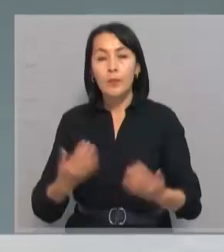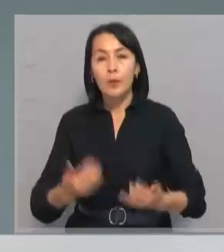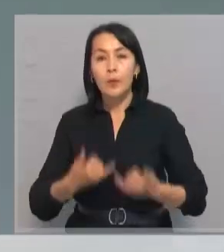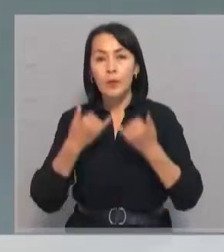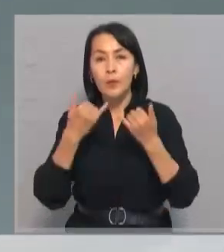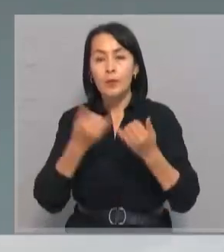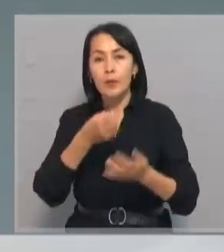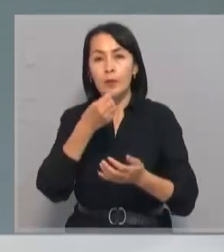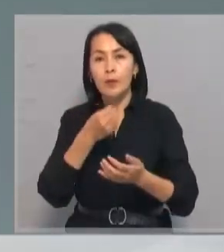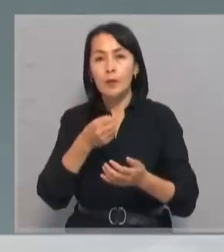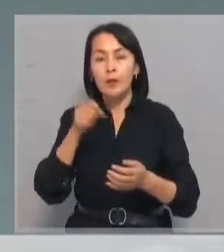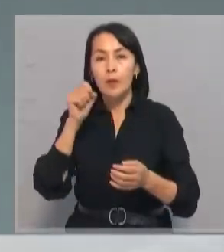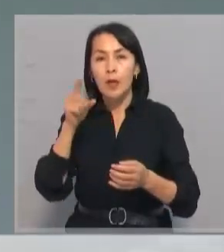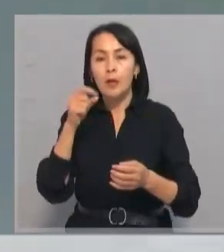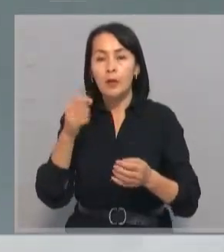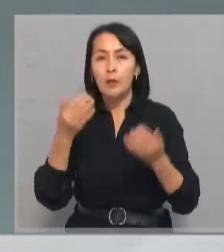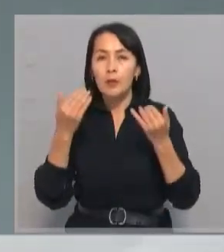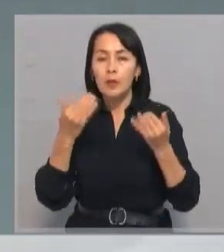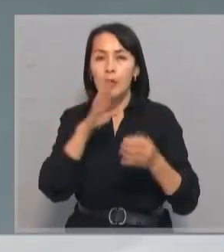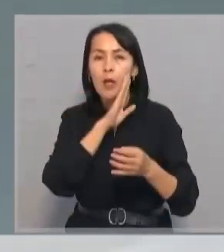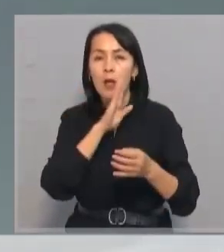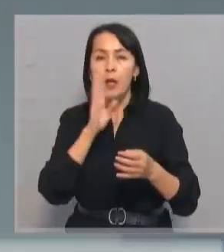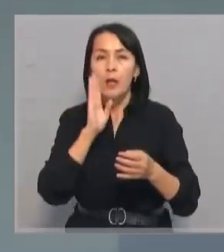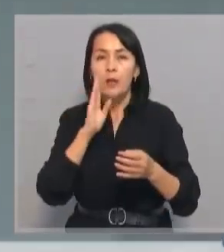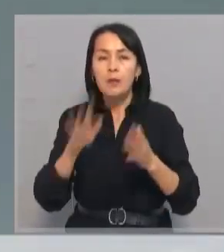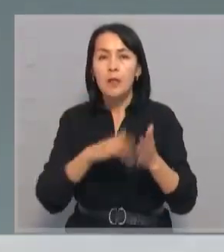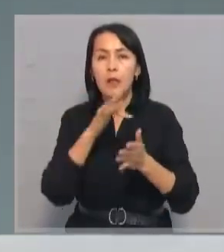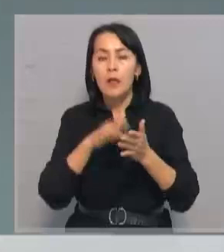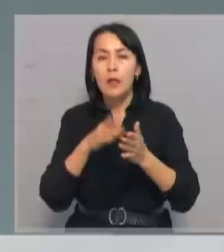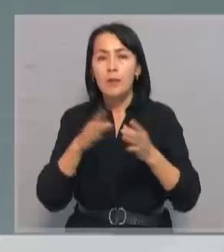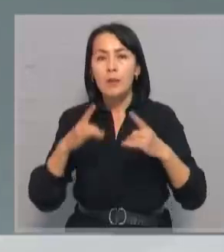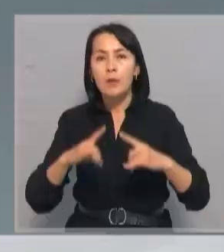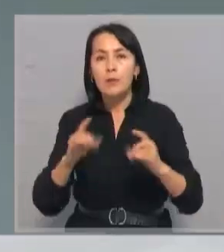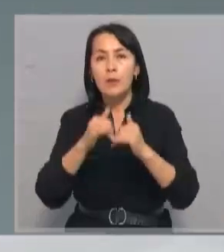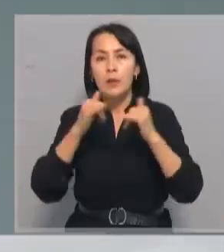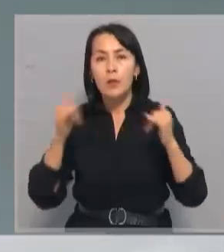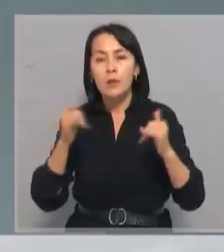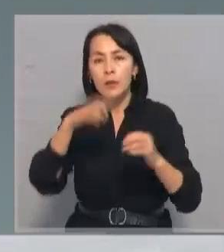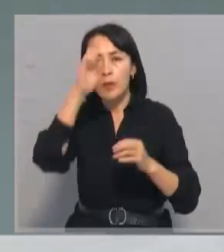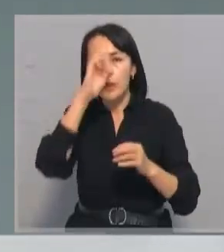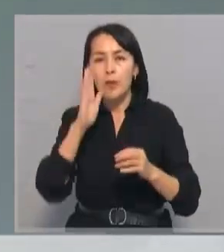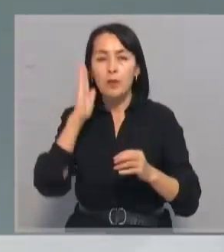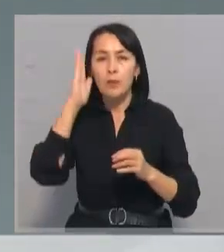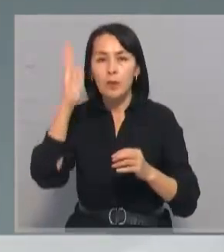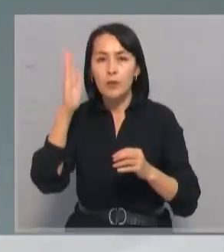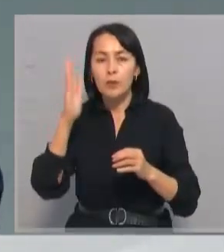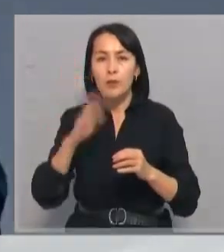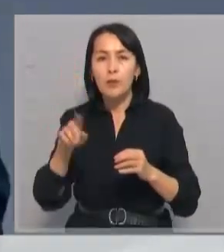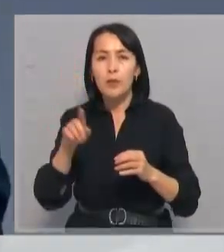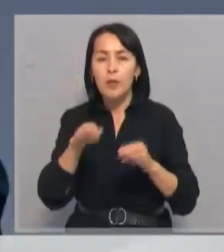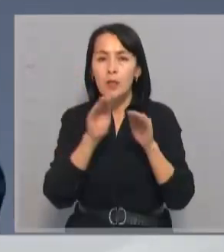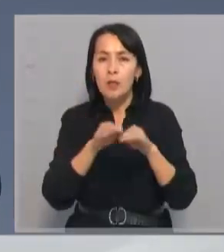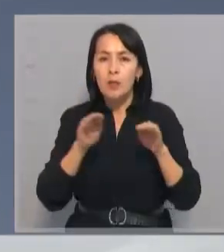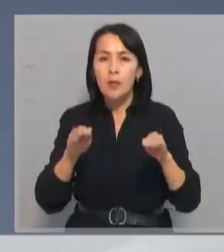Құрметті алтын құрсақты аналар, қаламыздың демографиялық өсіміне ел болашағы жас